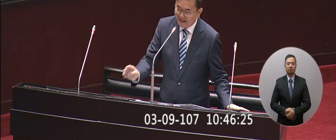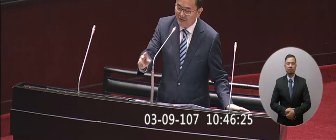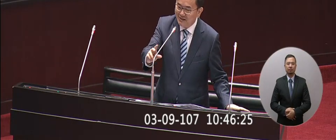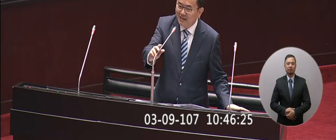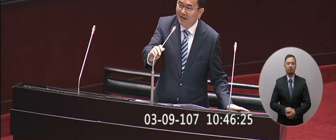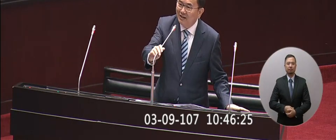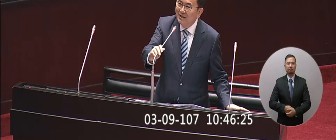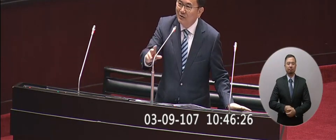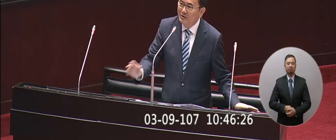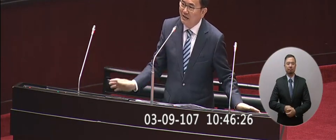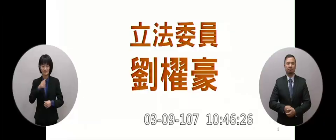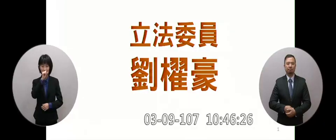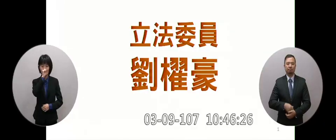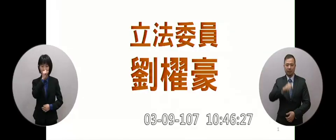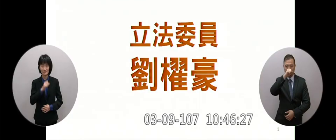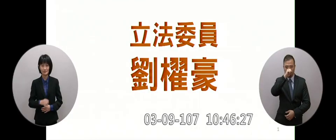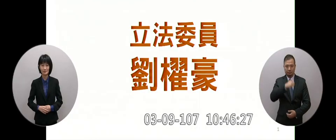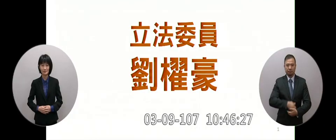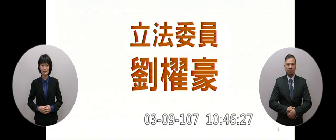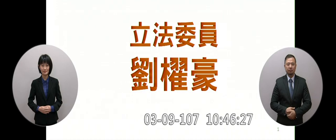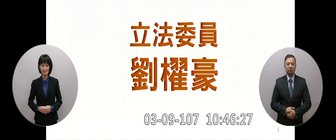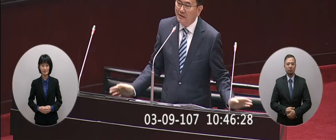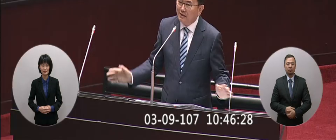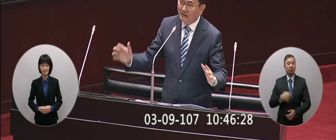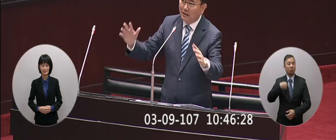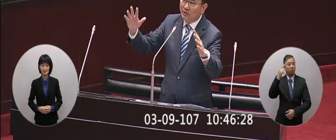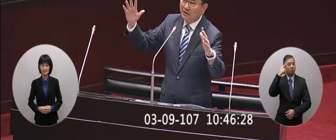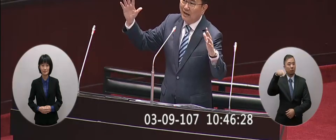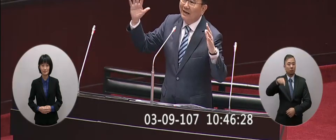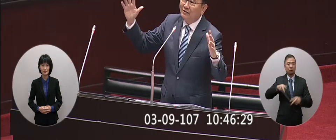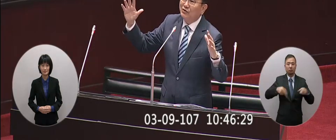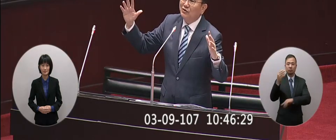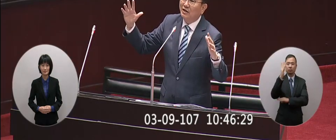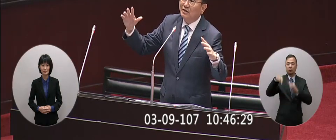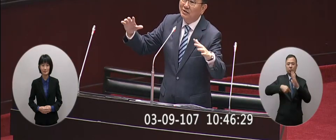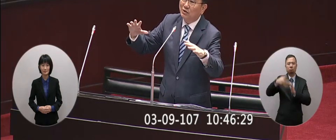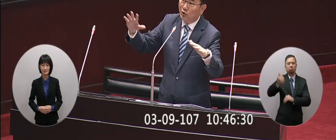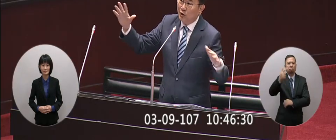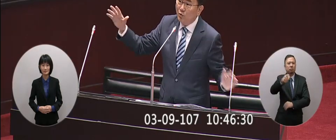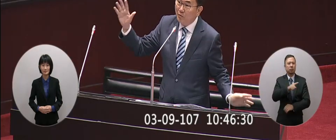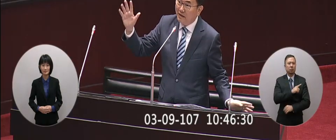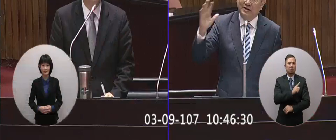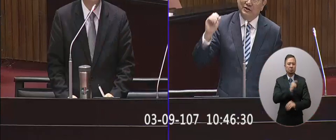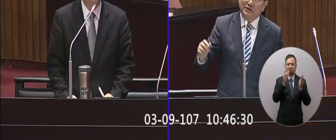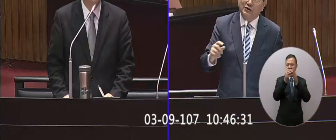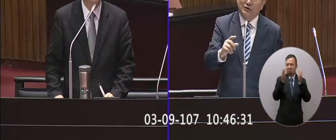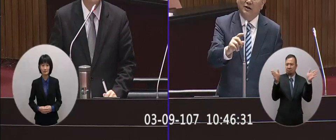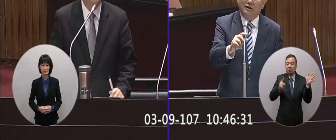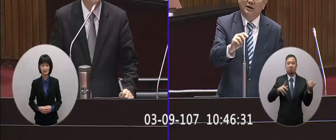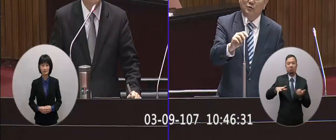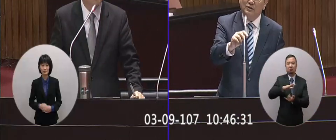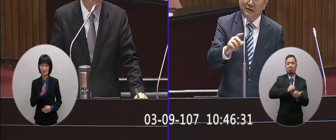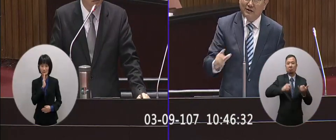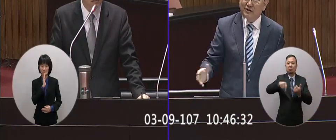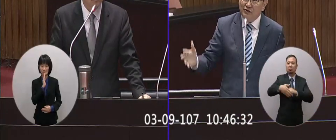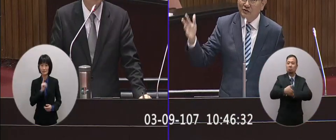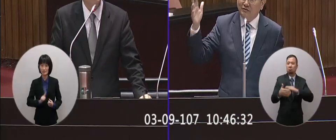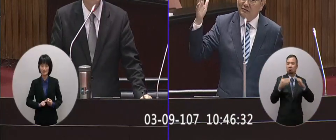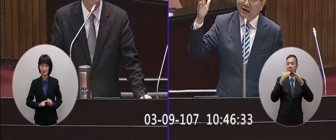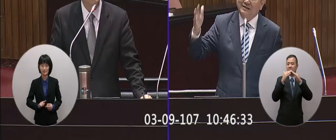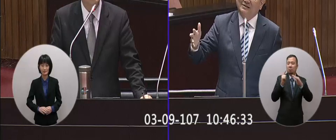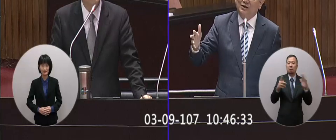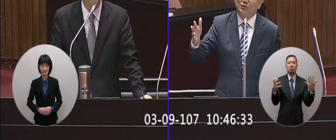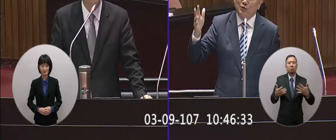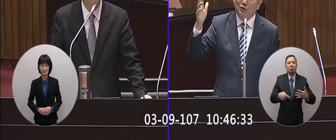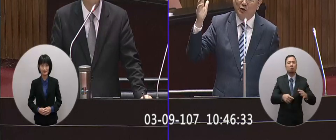刘委你好。 哎，院长好哈，院长。我想，身为一个行政院长，当然你看的视野一定是全国每一个县市哈。那无论这个县